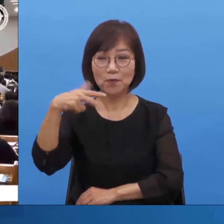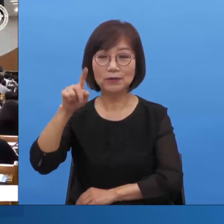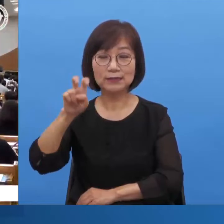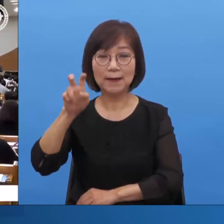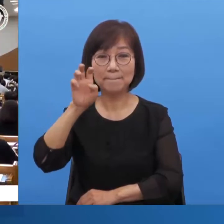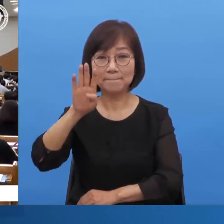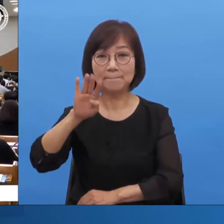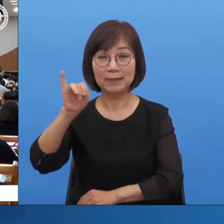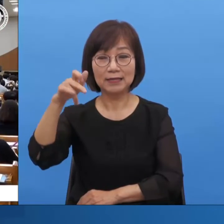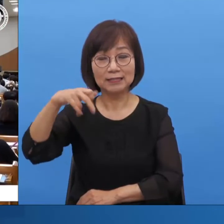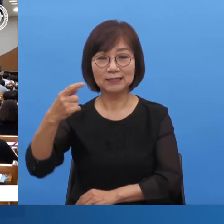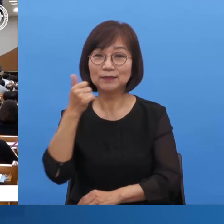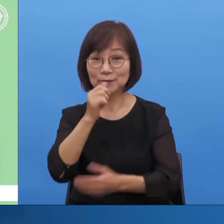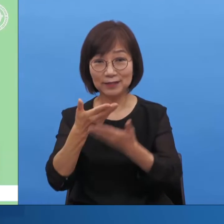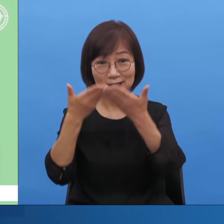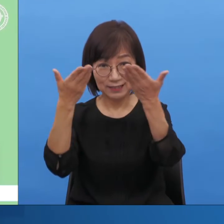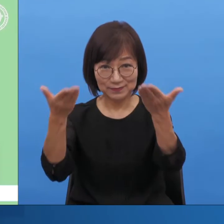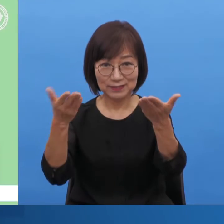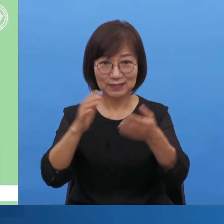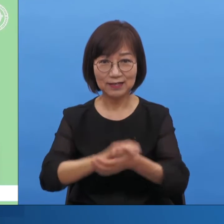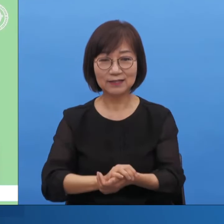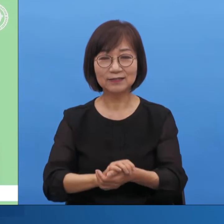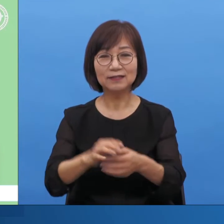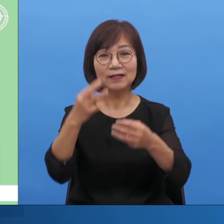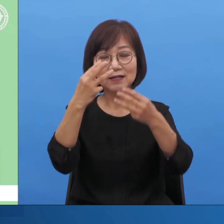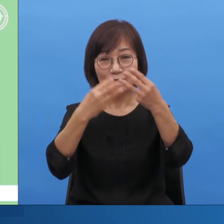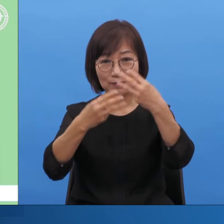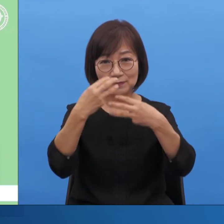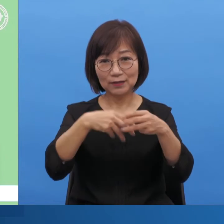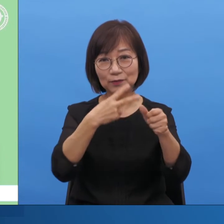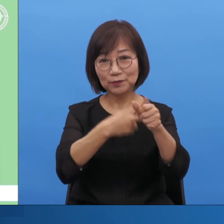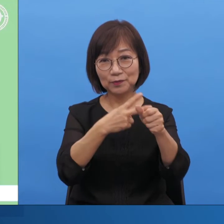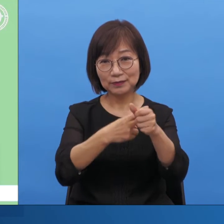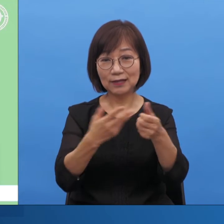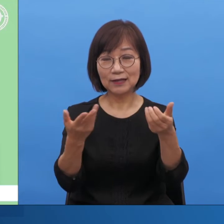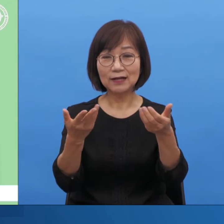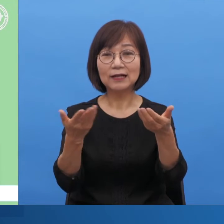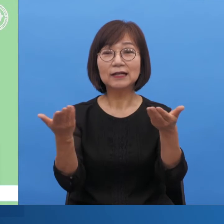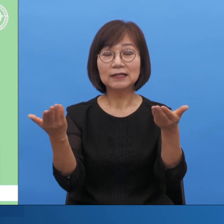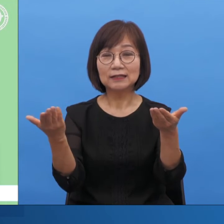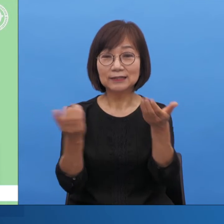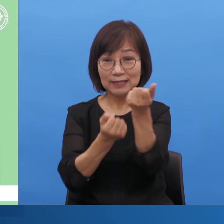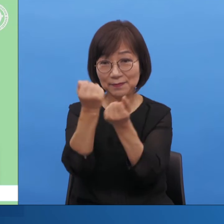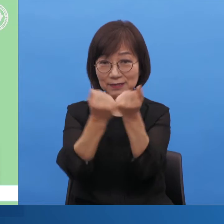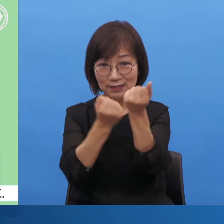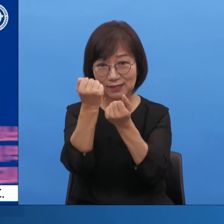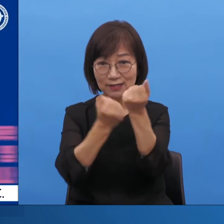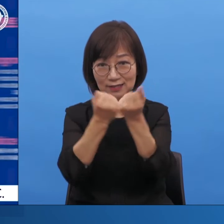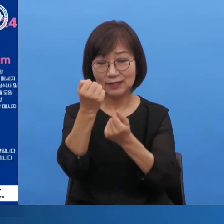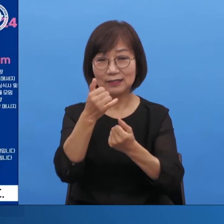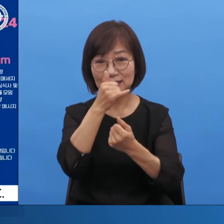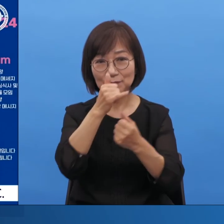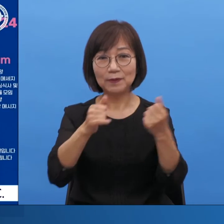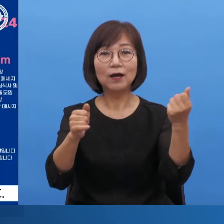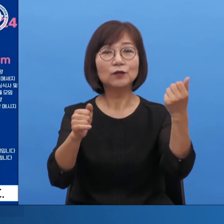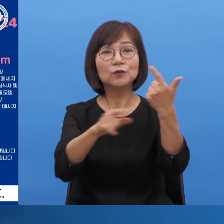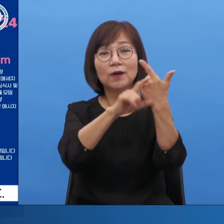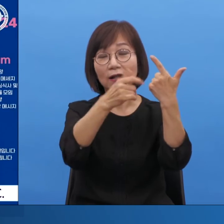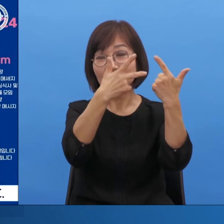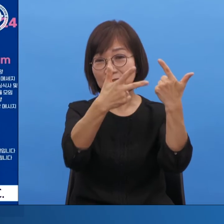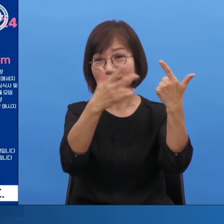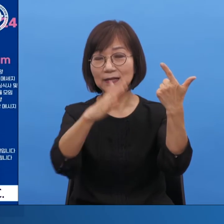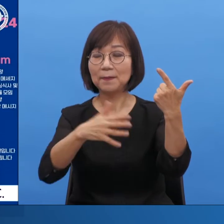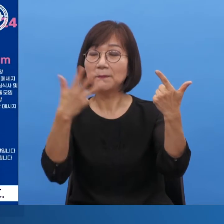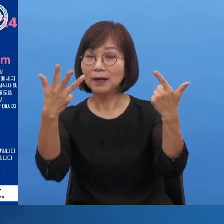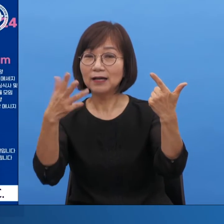렘넌트 사역자 및 교사 세미나가 6월 7일 태영아, 유아유치 어린이 사역자를 대상으로, 8일엔 청소년 대학 사역자를